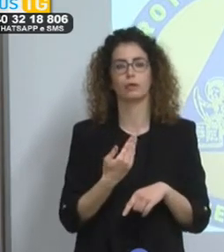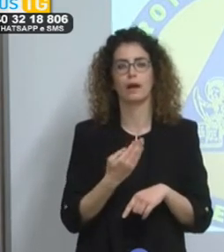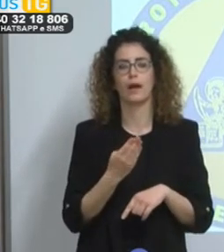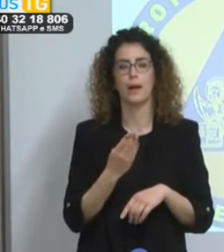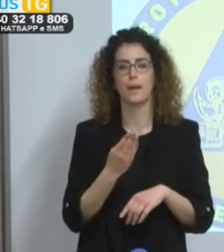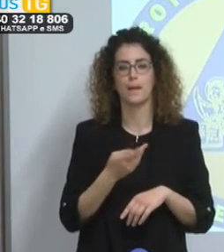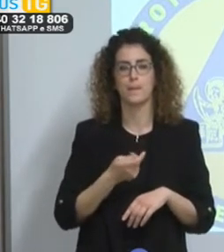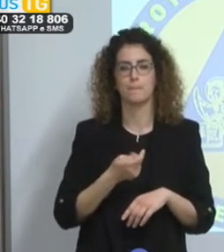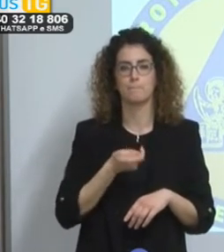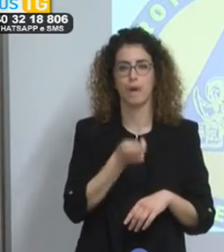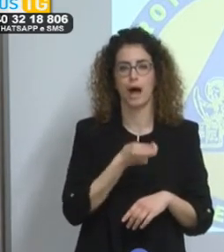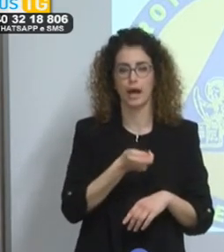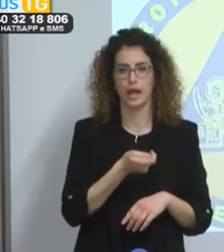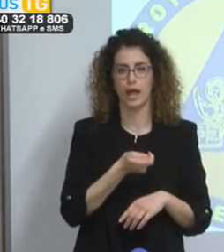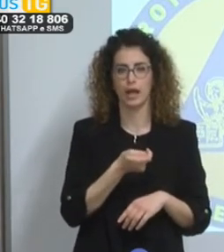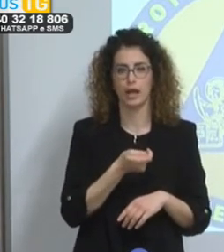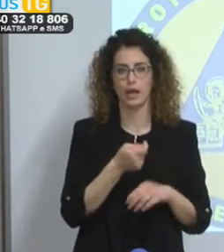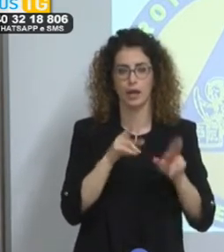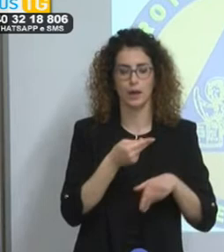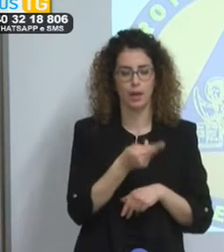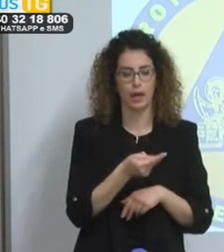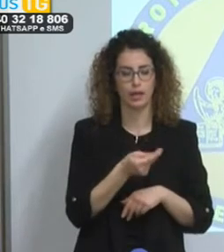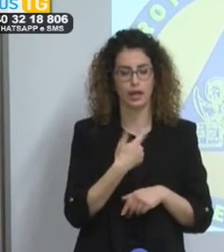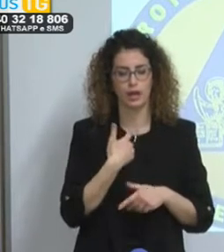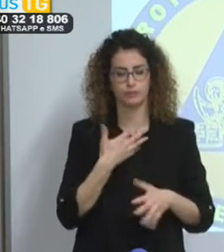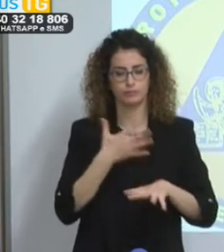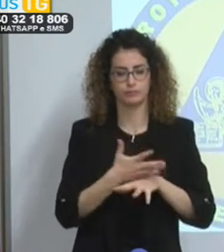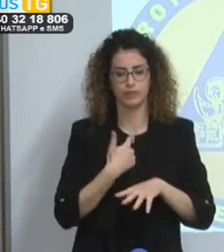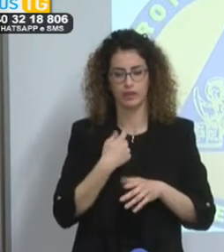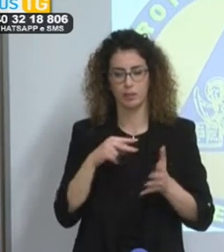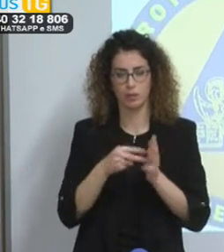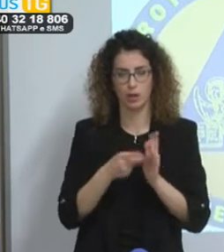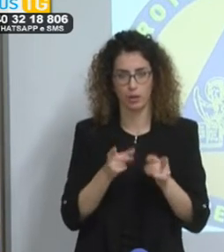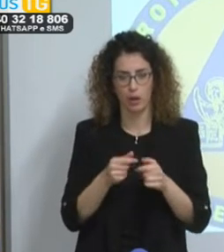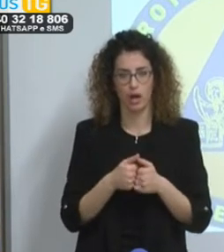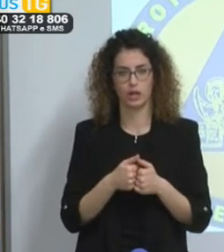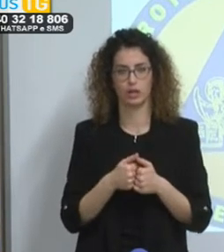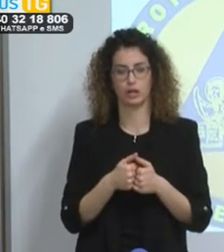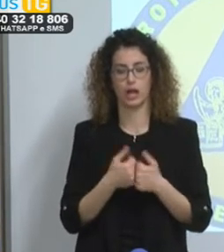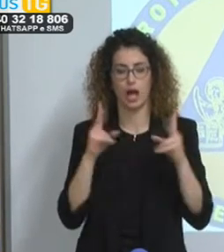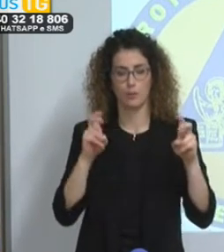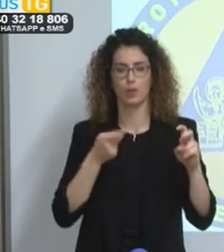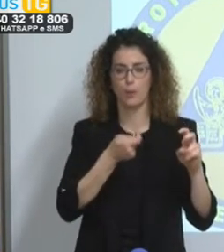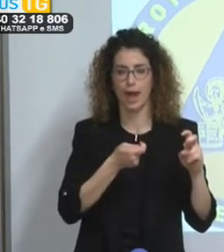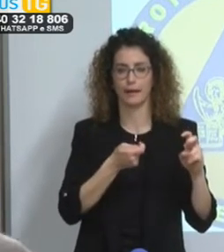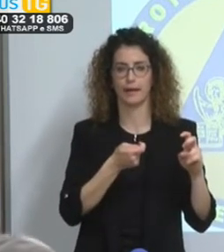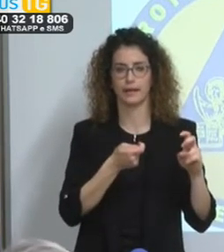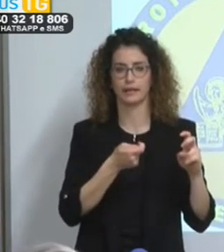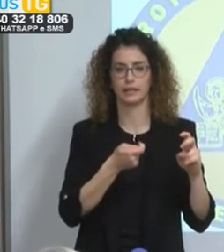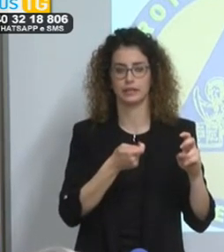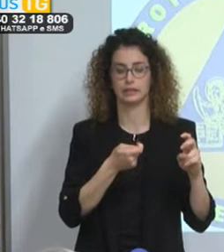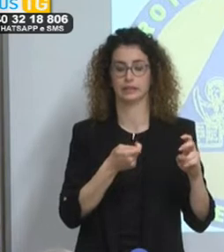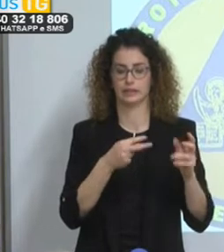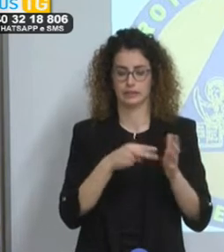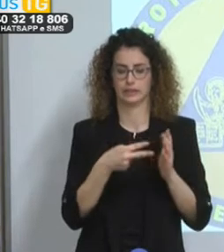ci fossero, quali problemi ci fossero, ancora un mese e mezzo fa, e il tema delle banche è stato un altro dei